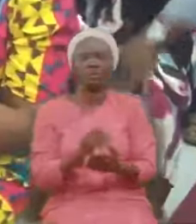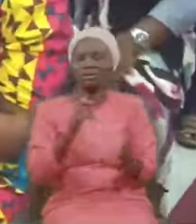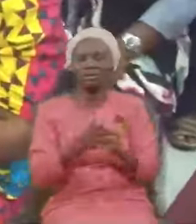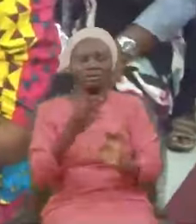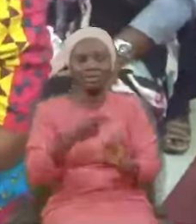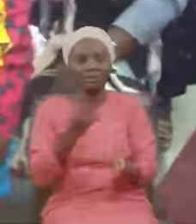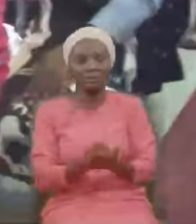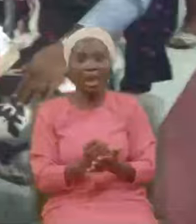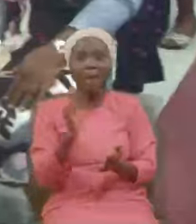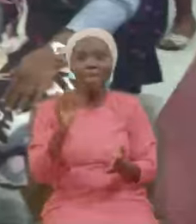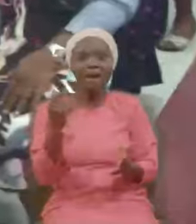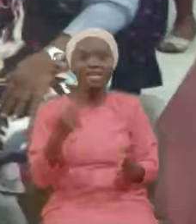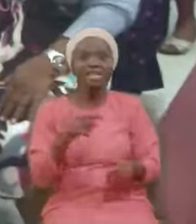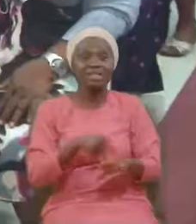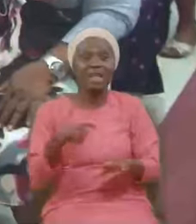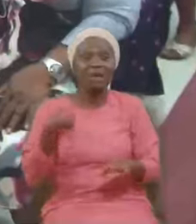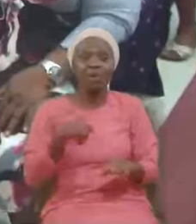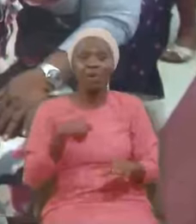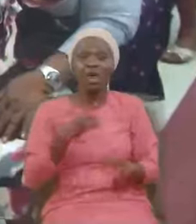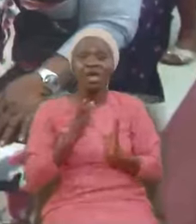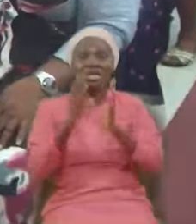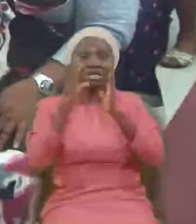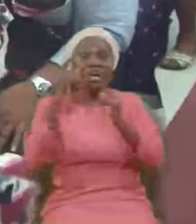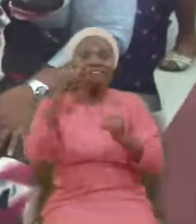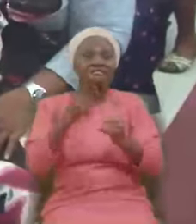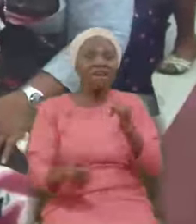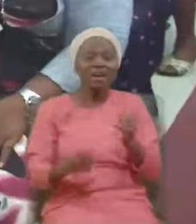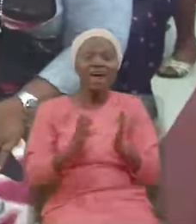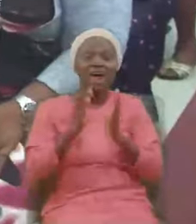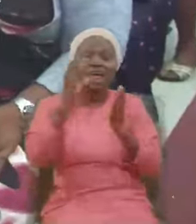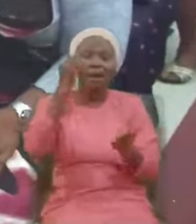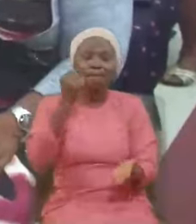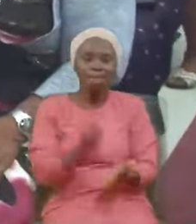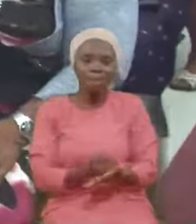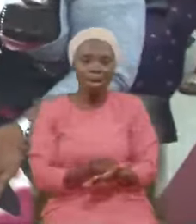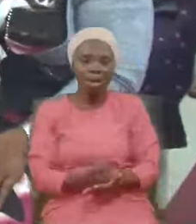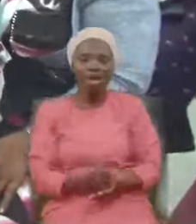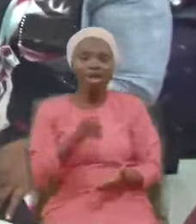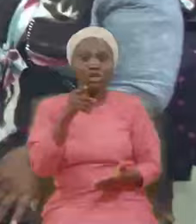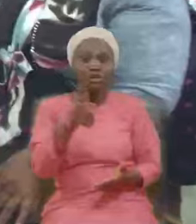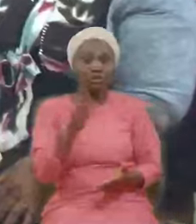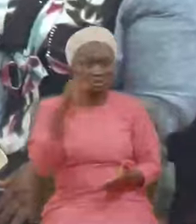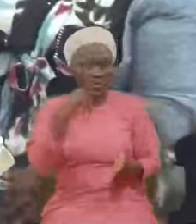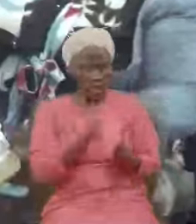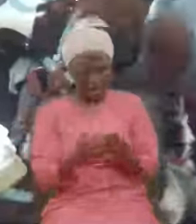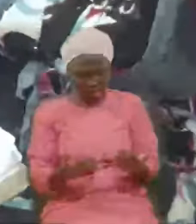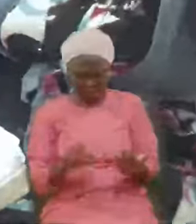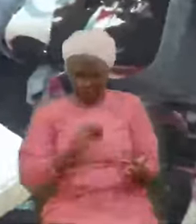Et lorsque nous dirons le dernier Amen, tu diras, ah, je suis